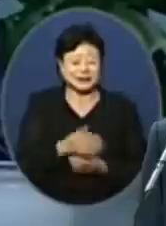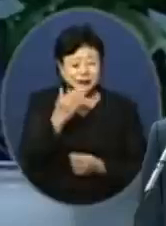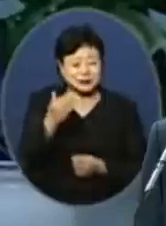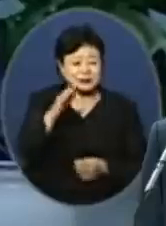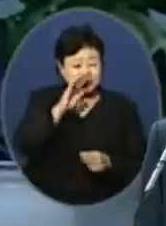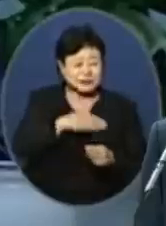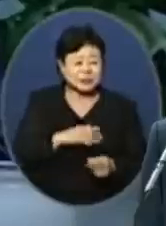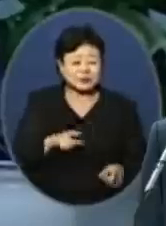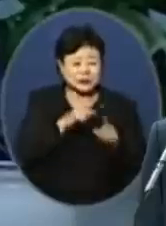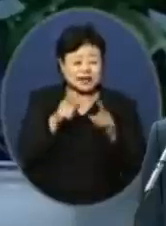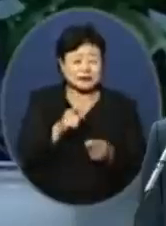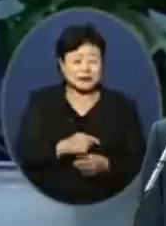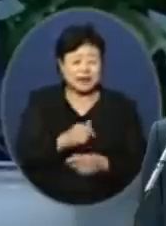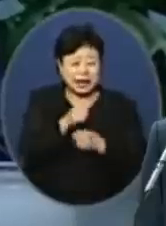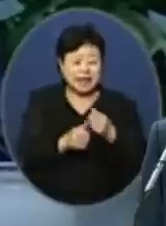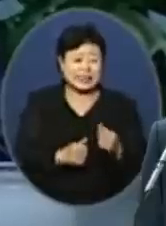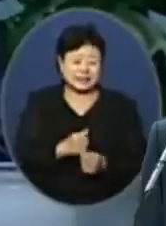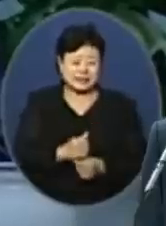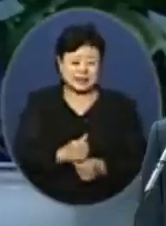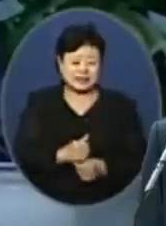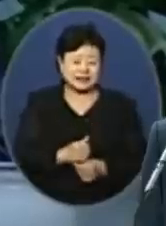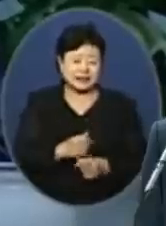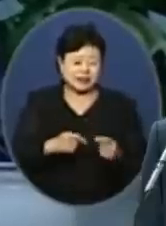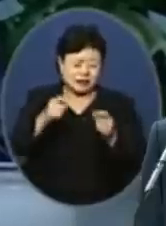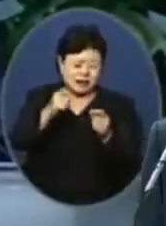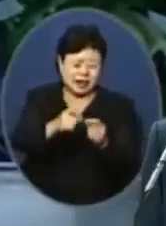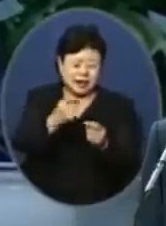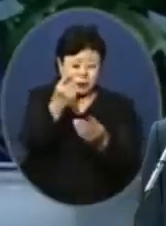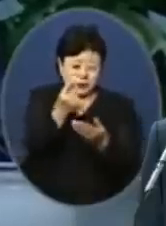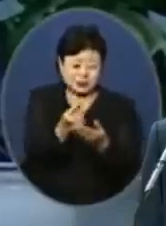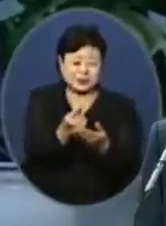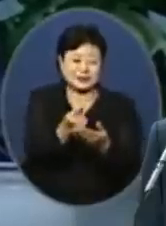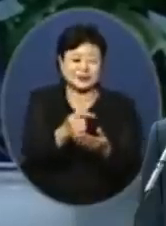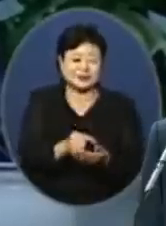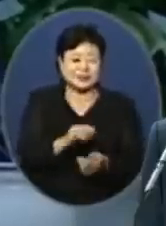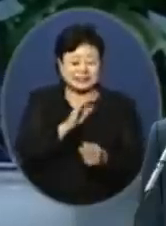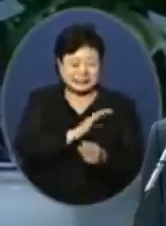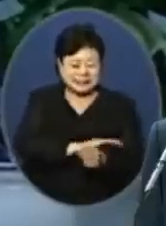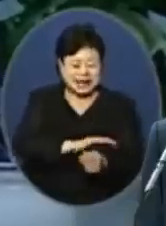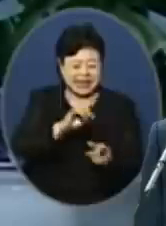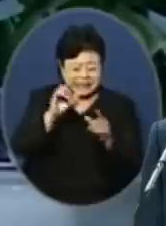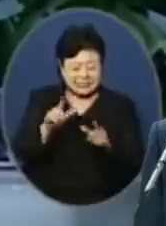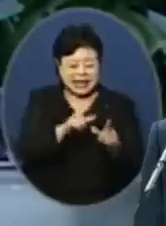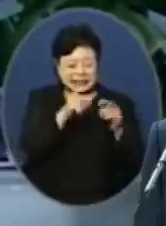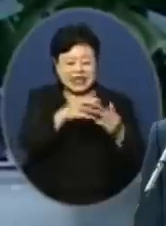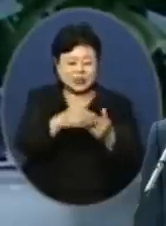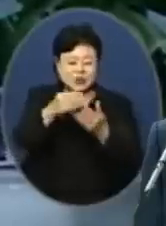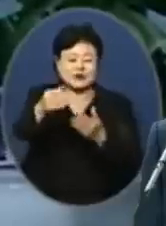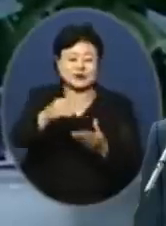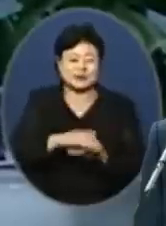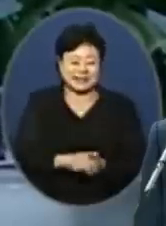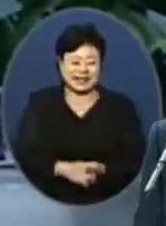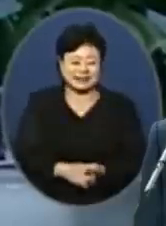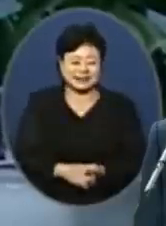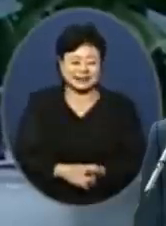여러분이 잘못 살았을수록 하나님은 더 가까이 계셔서 여러분을 잘 살도록 이끌어 주려고 애를 쓰는